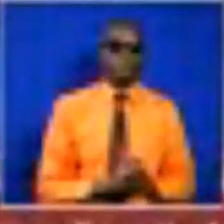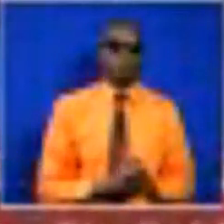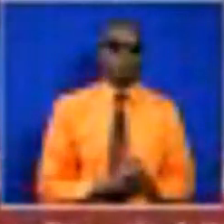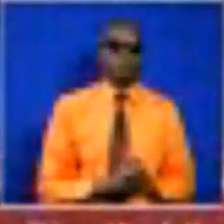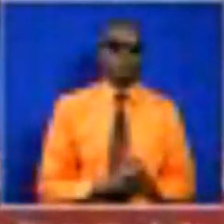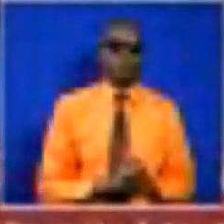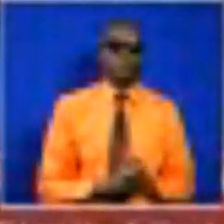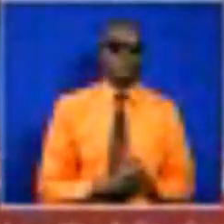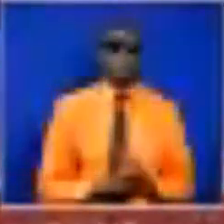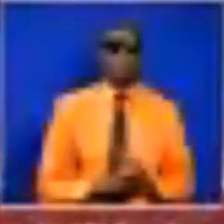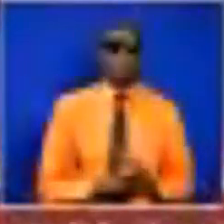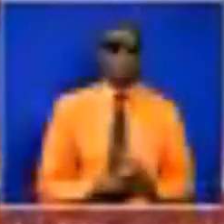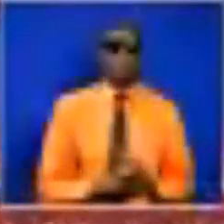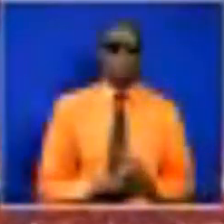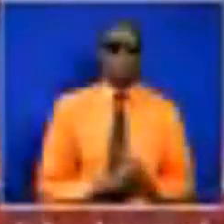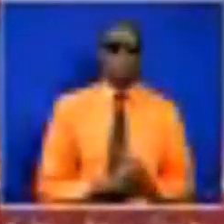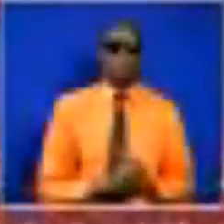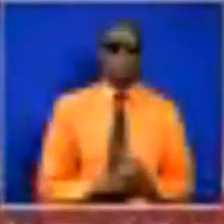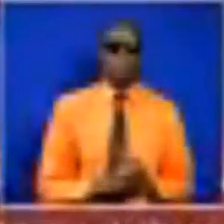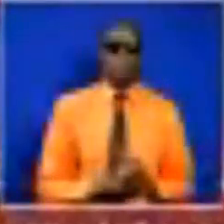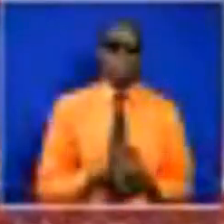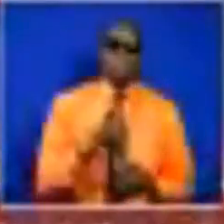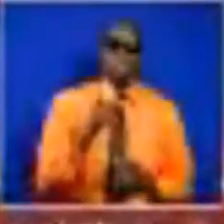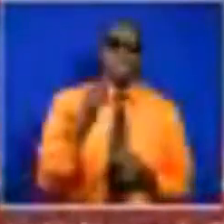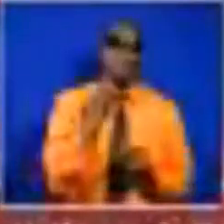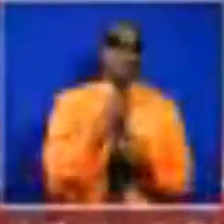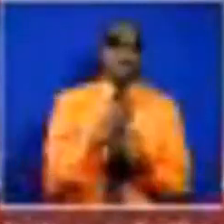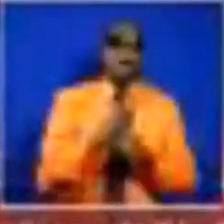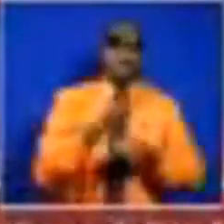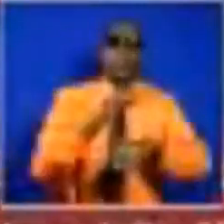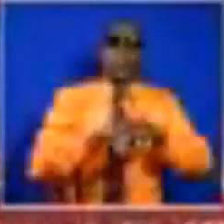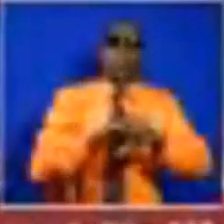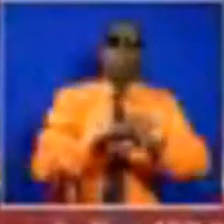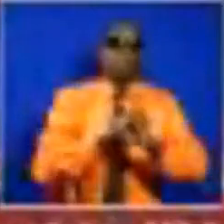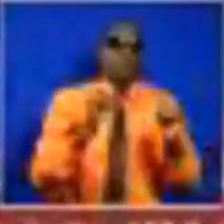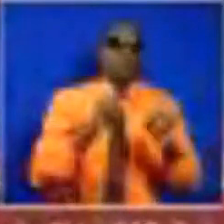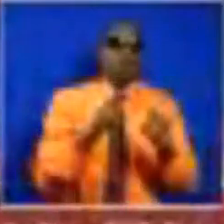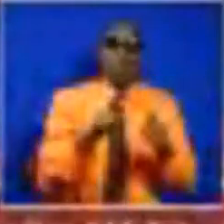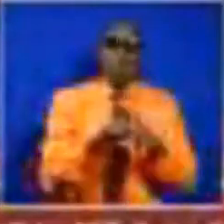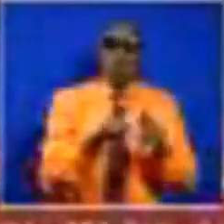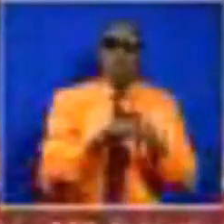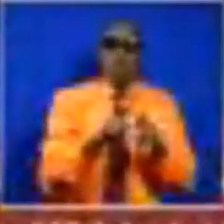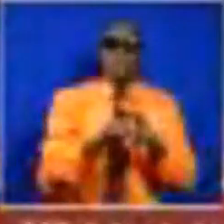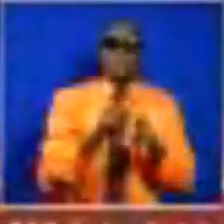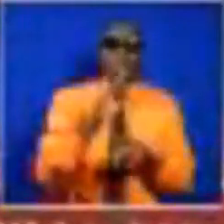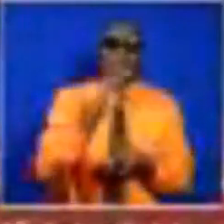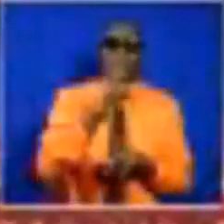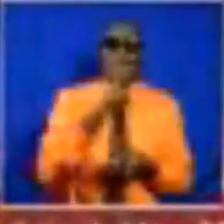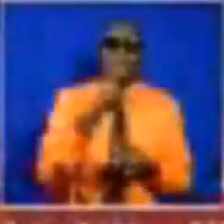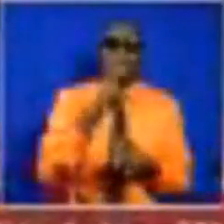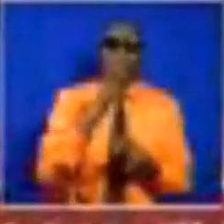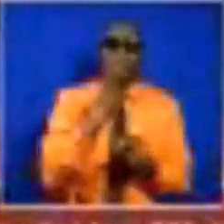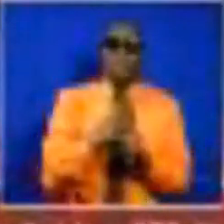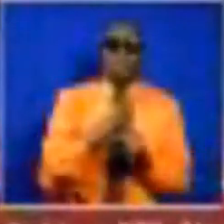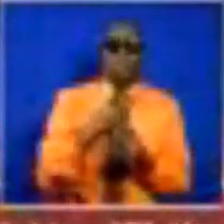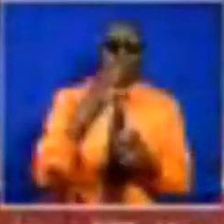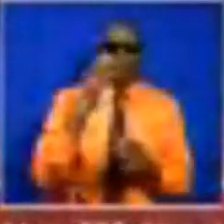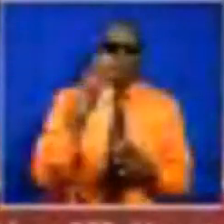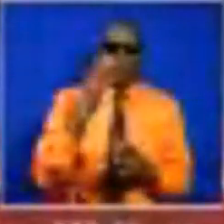tunachukulia kuwa hajafanya vizuri kama mtumishi wa serikali. Mtumishi wa serikali